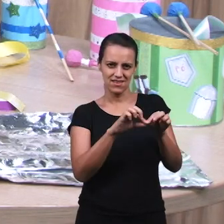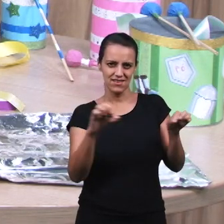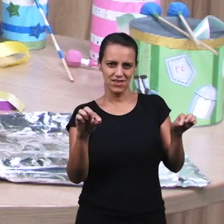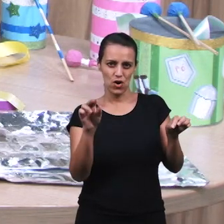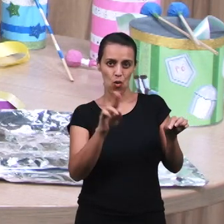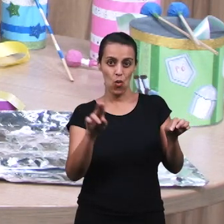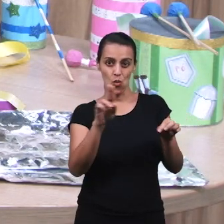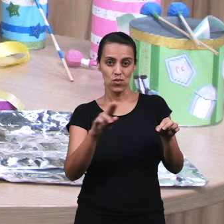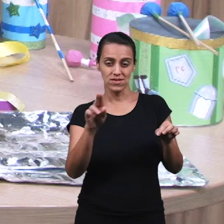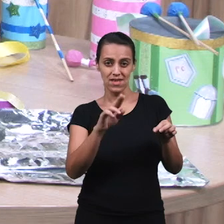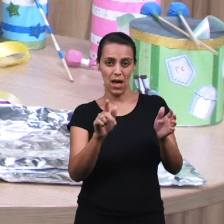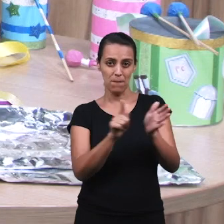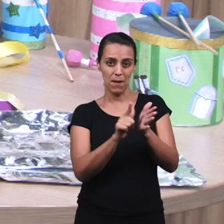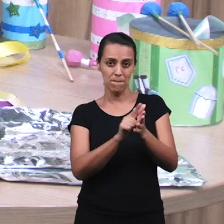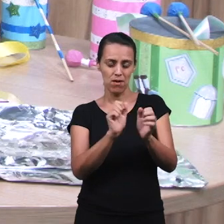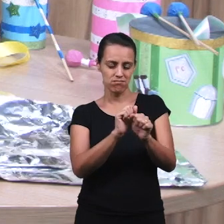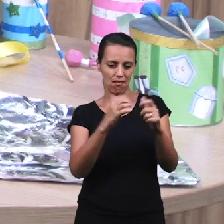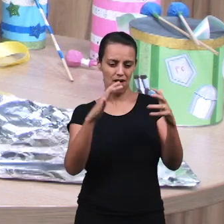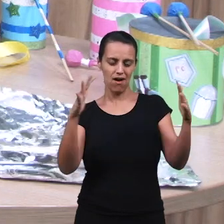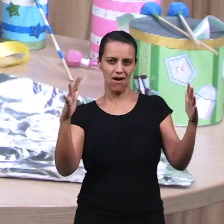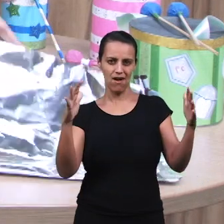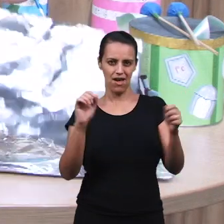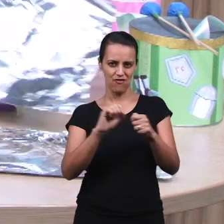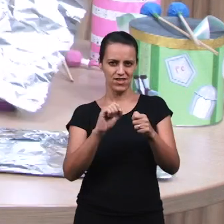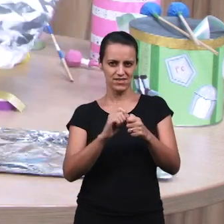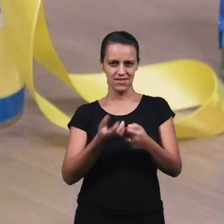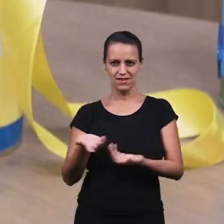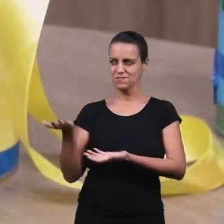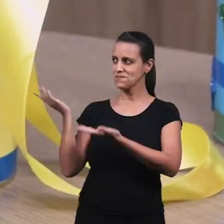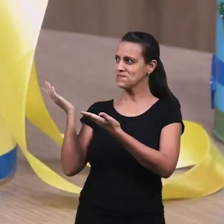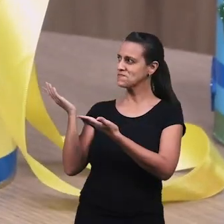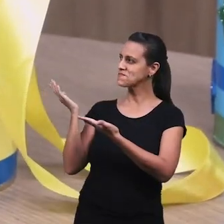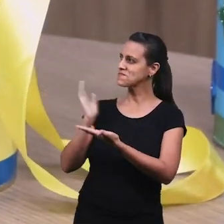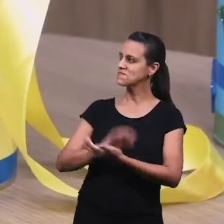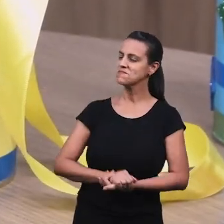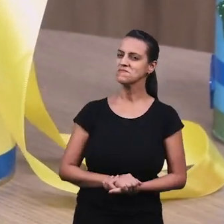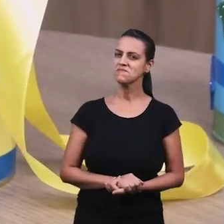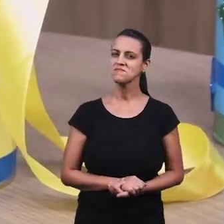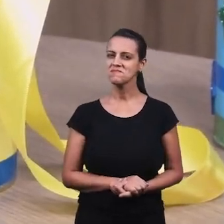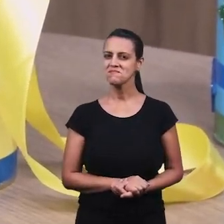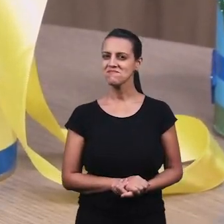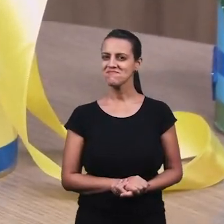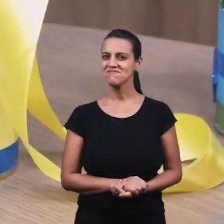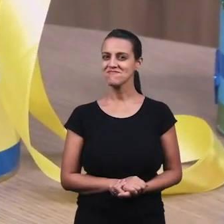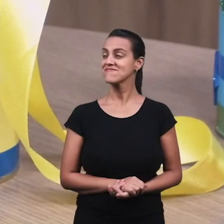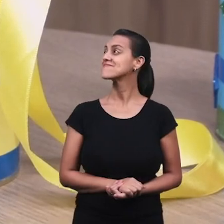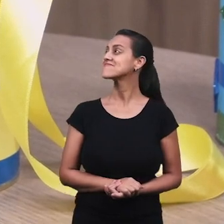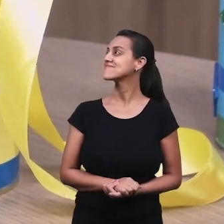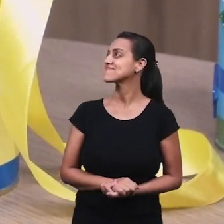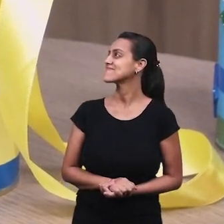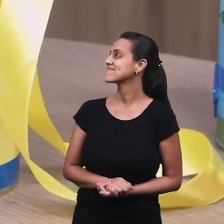Je vais utiliser le papier aluminium. Nous allons faire la petite boule.